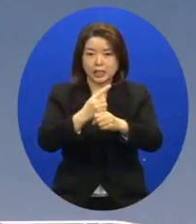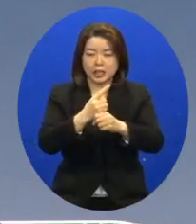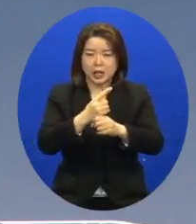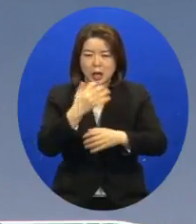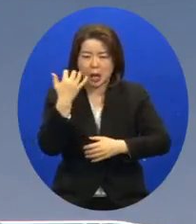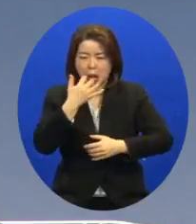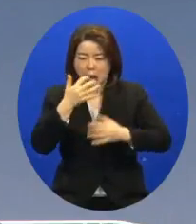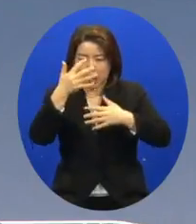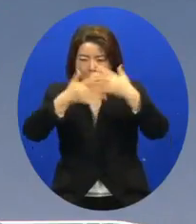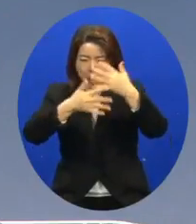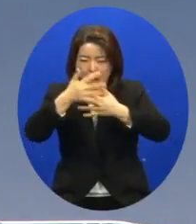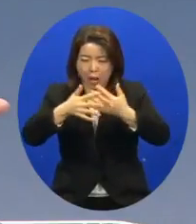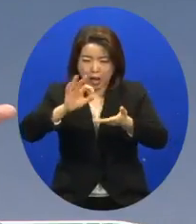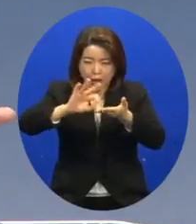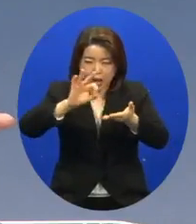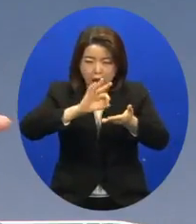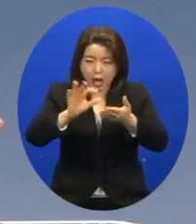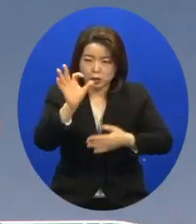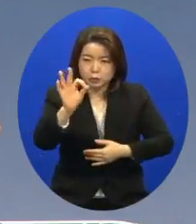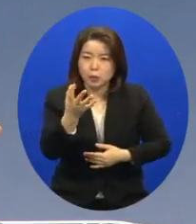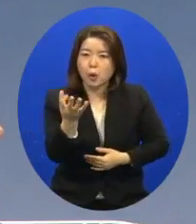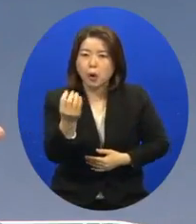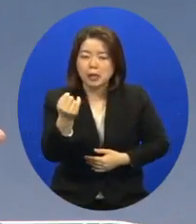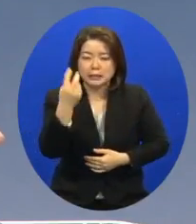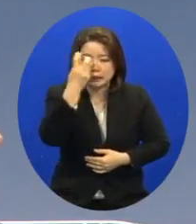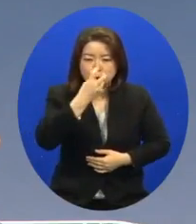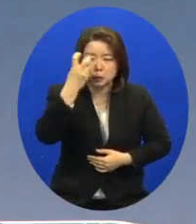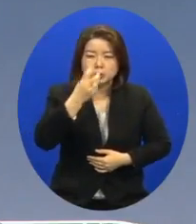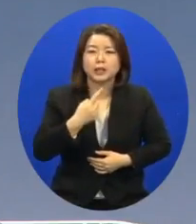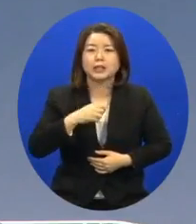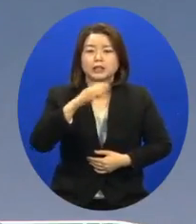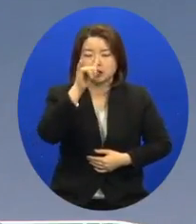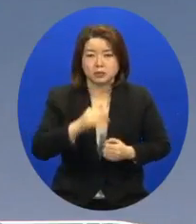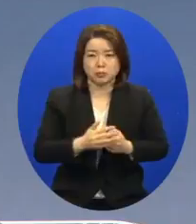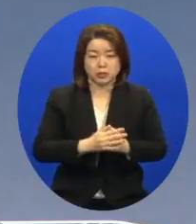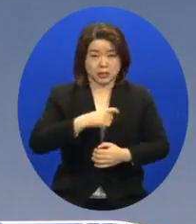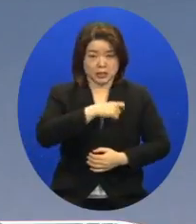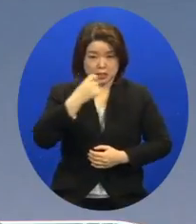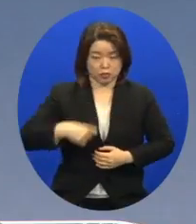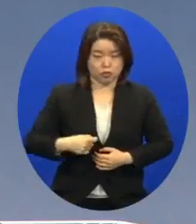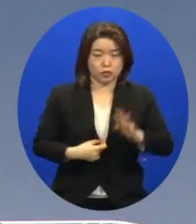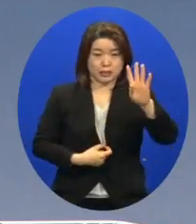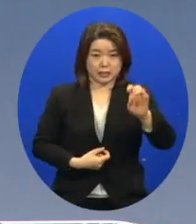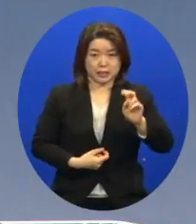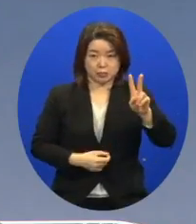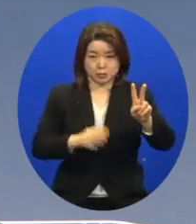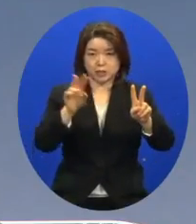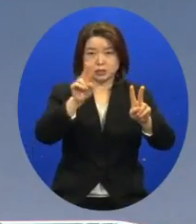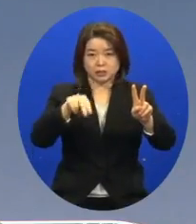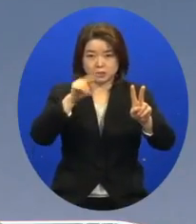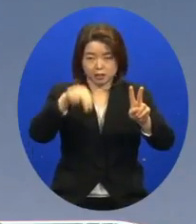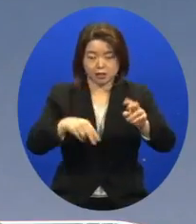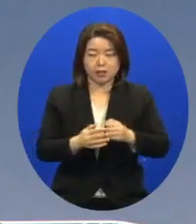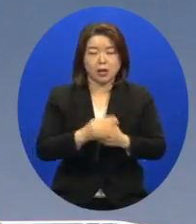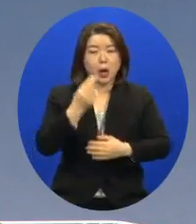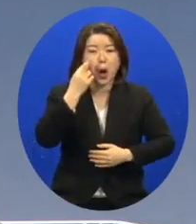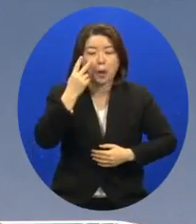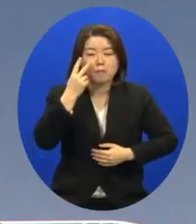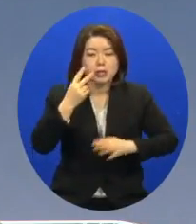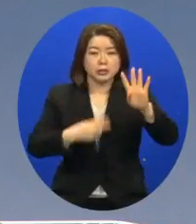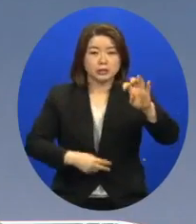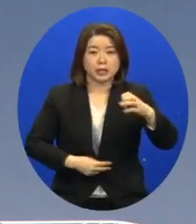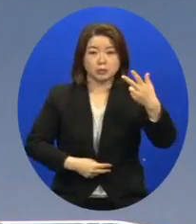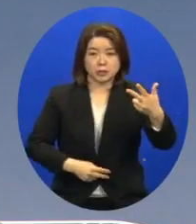위해서 쓰는 돈이 얼마인지 를 조사해본 적이 있습니다 중국은 42 달랄 미궁은 47